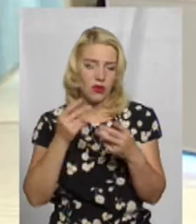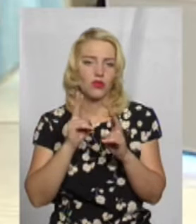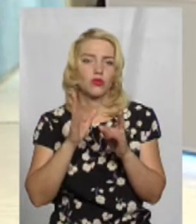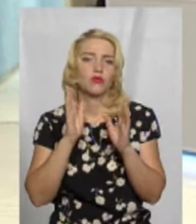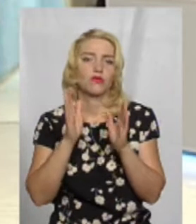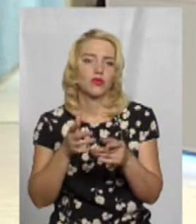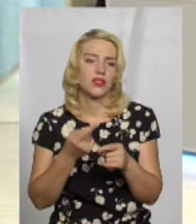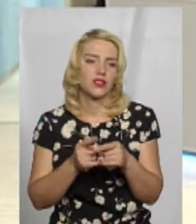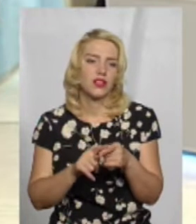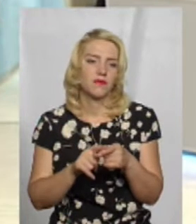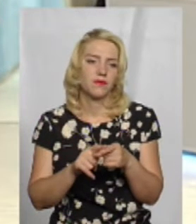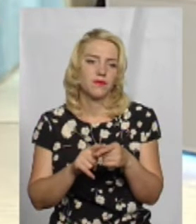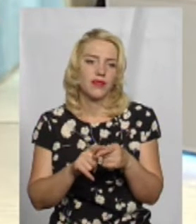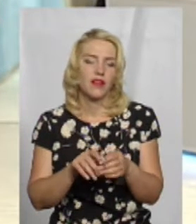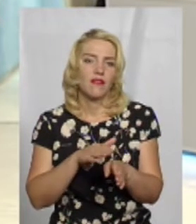це буде